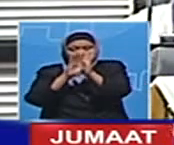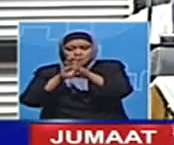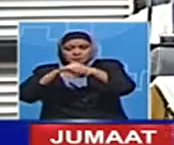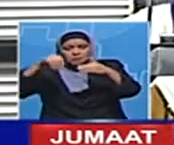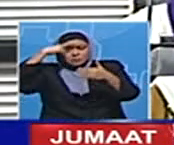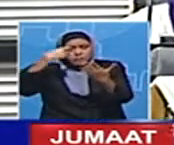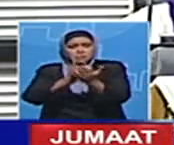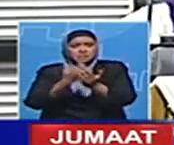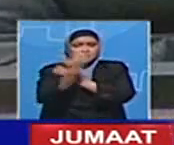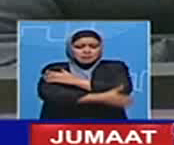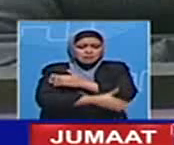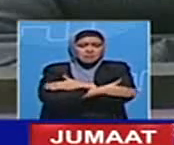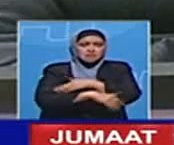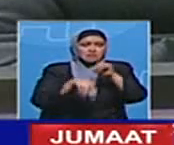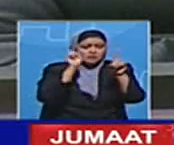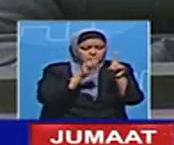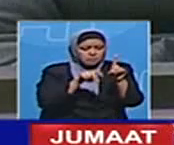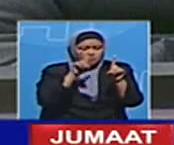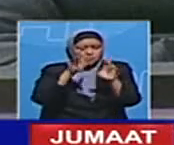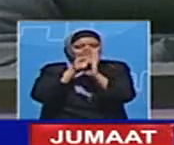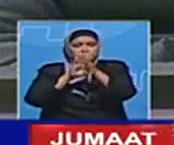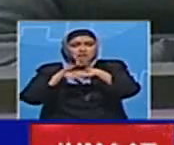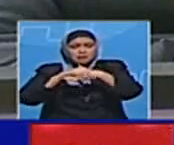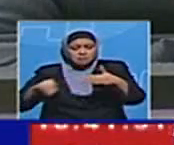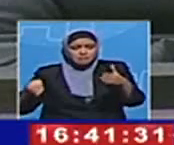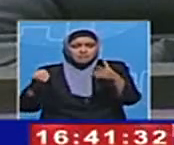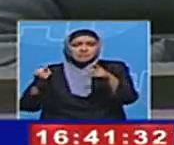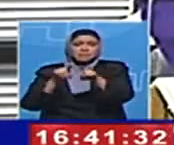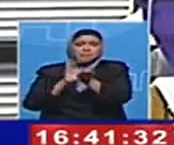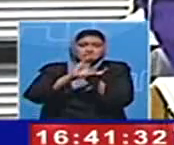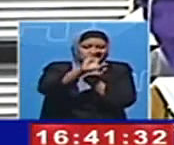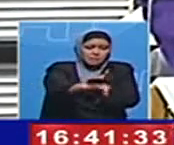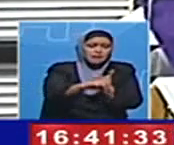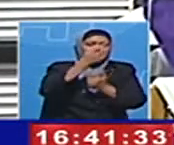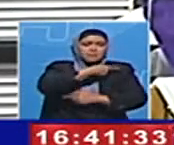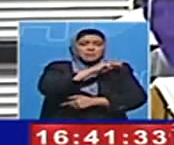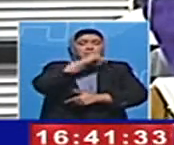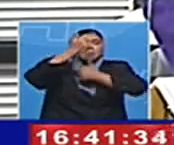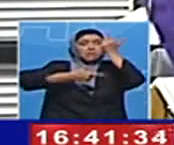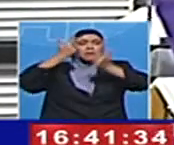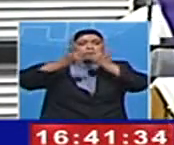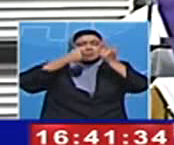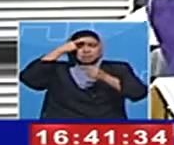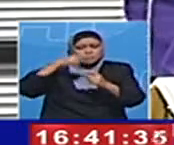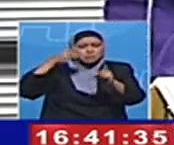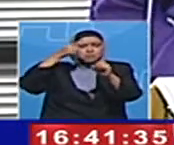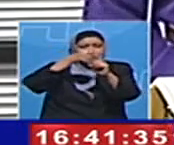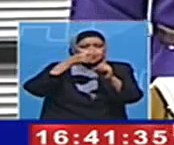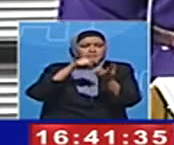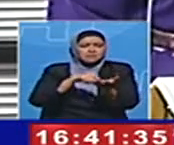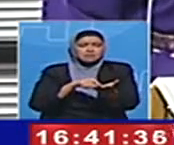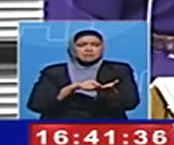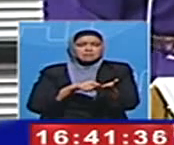negara r.2 bilion pula diperuntukkan kepada kementerian pelancongan untuk tujuan ini tuan yang